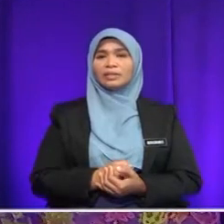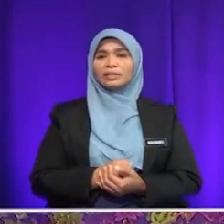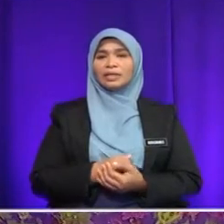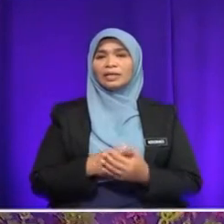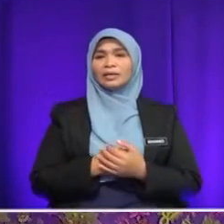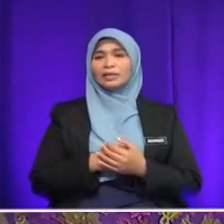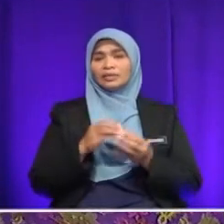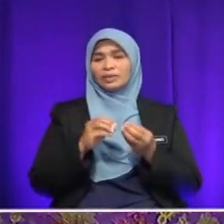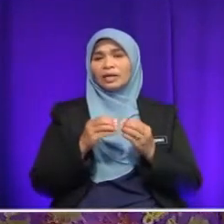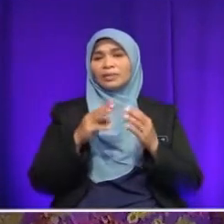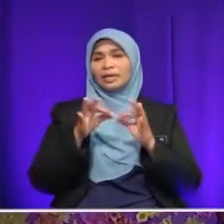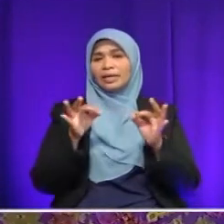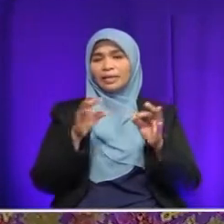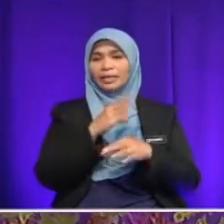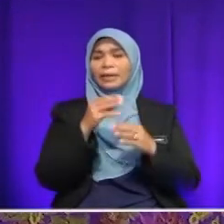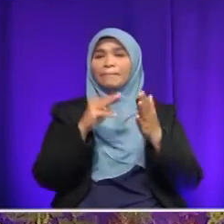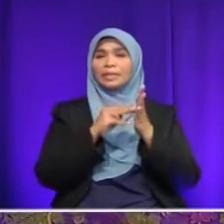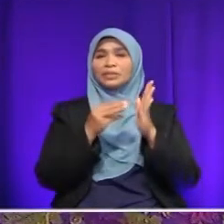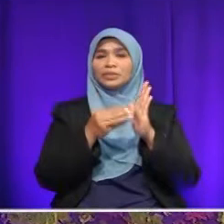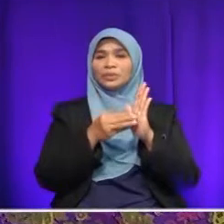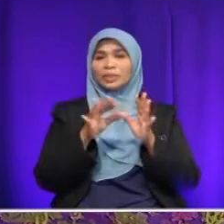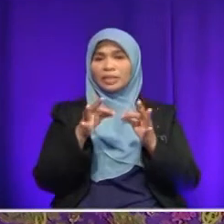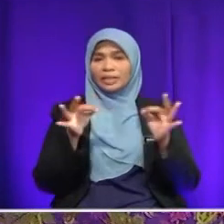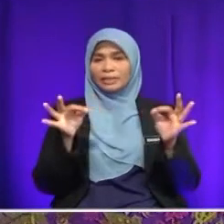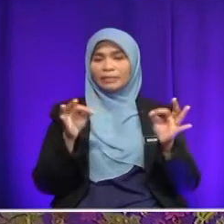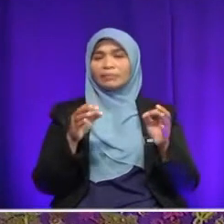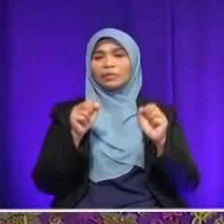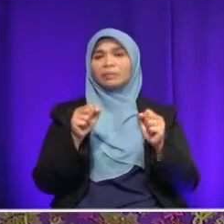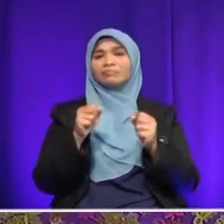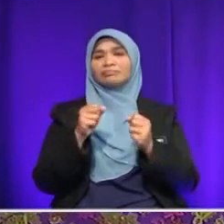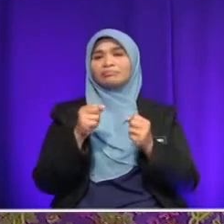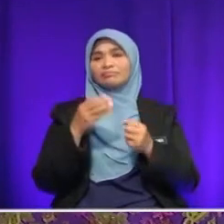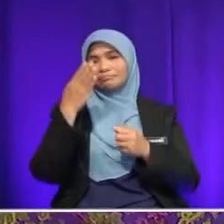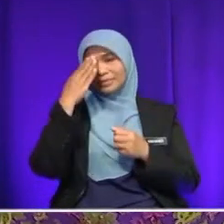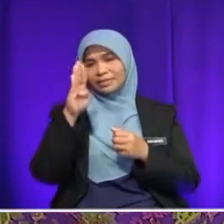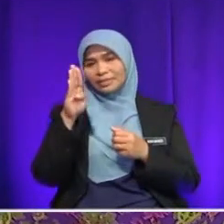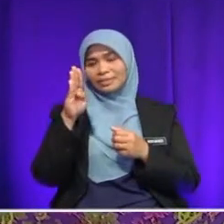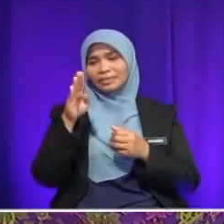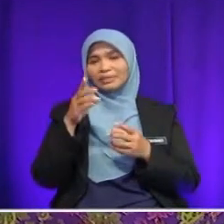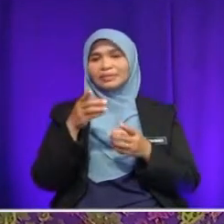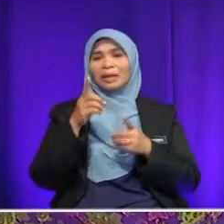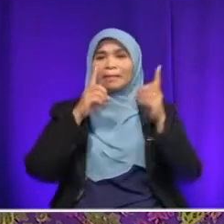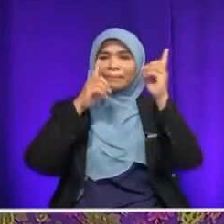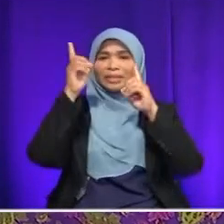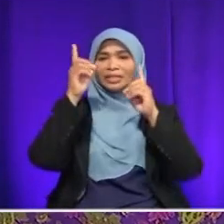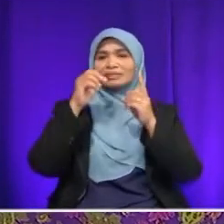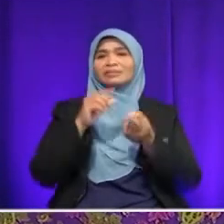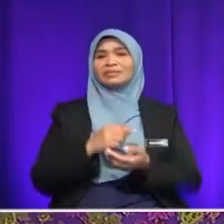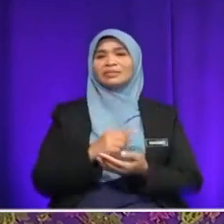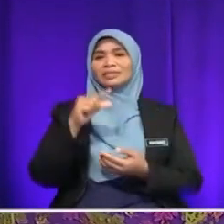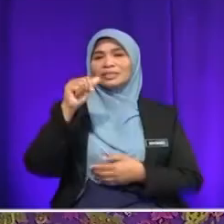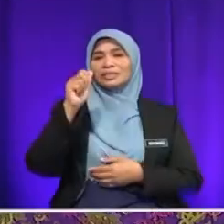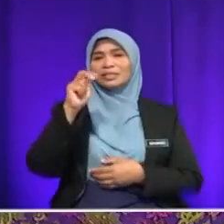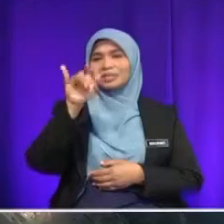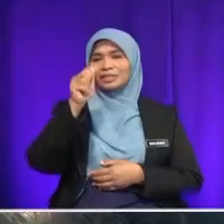yang pedih. So, Aiman boleh berikan ganjaran kepada mereka mengikut huruf-huruf